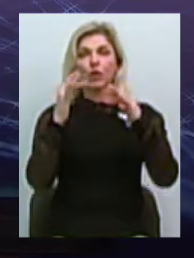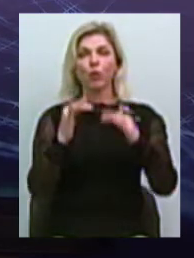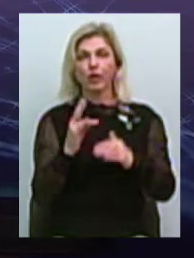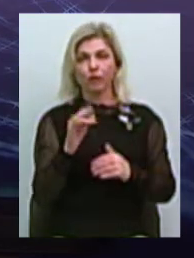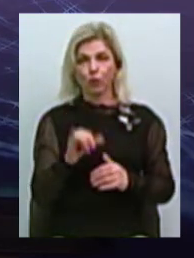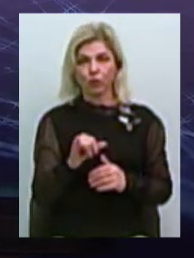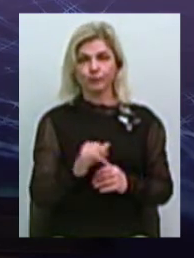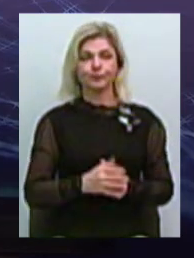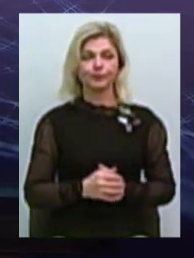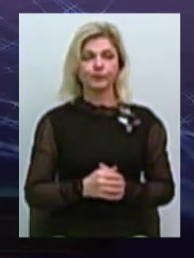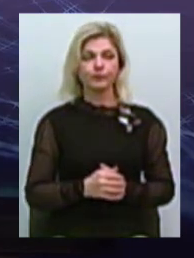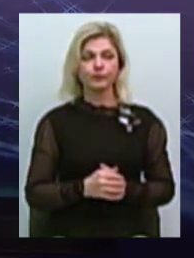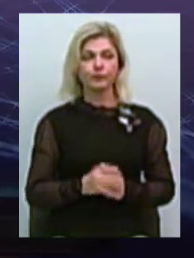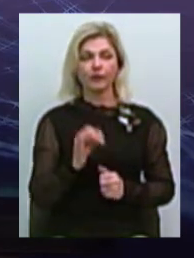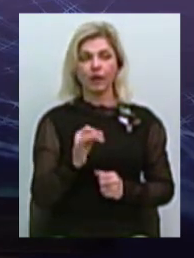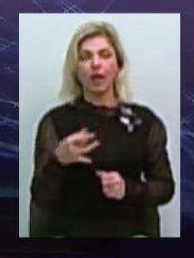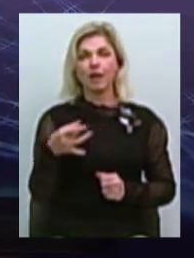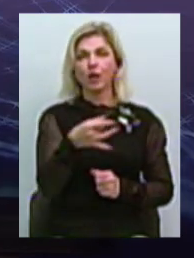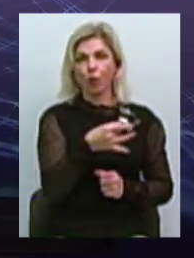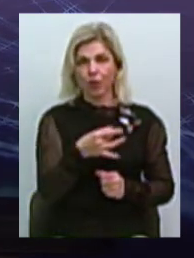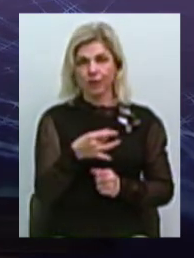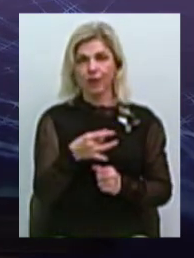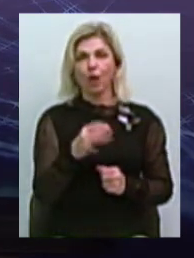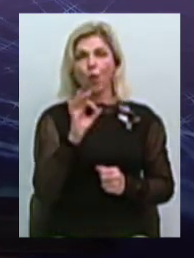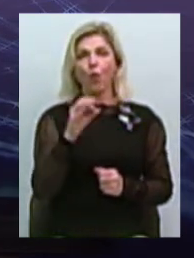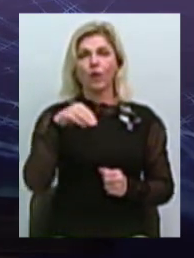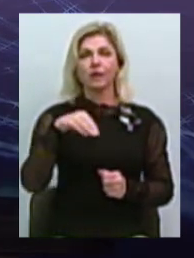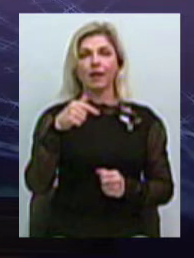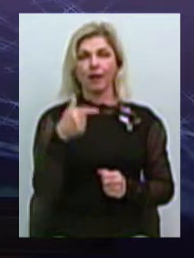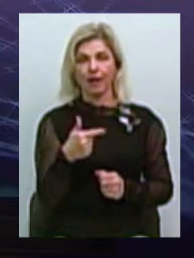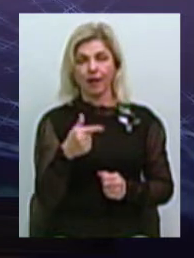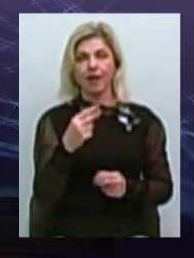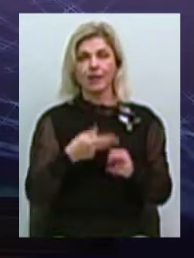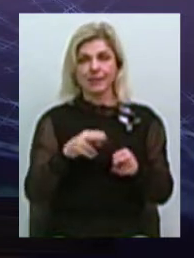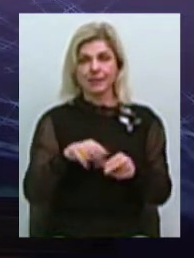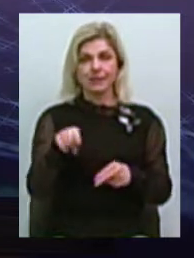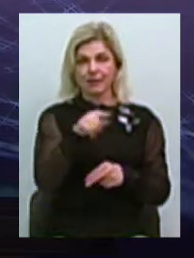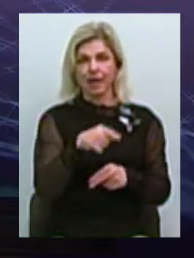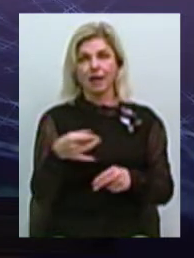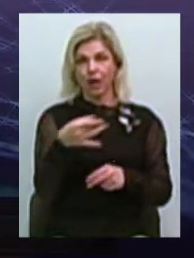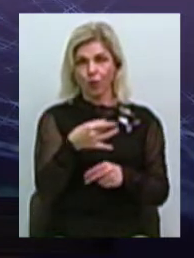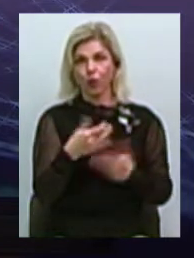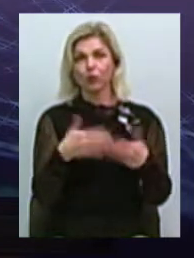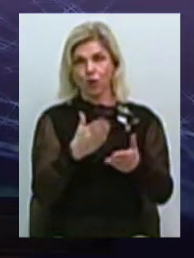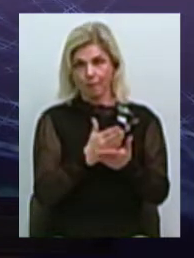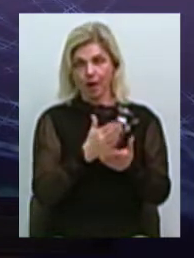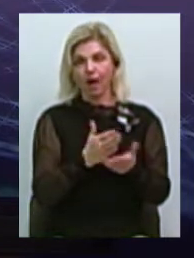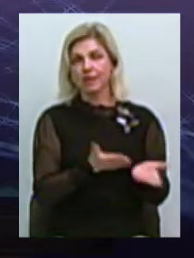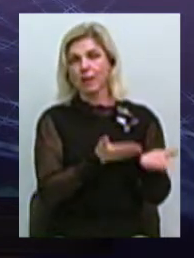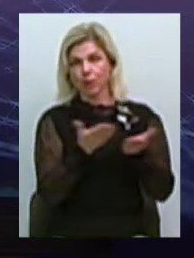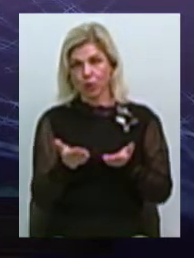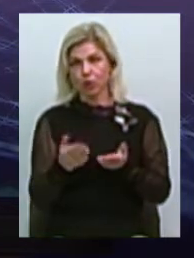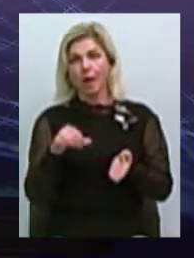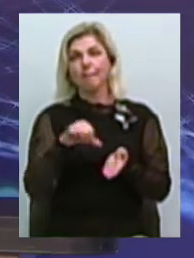смете Снігурівку, відповідні райони ОТГ, керівники цих районів і ОТГ запрошення. Тому, представники влади, ми вас